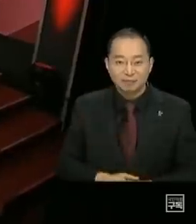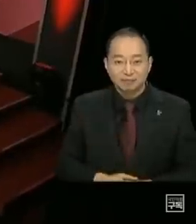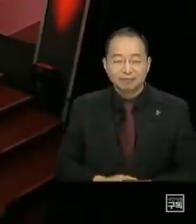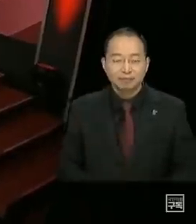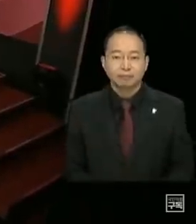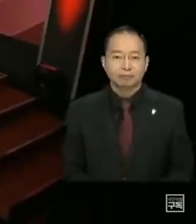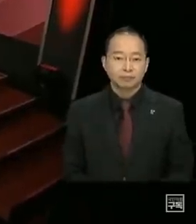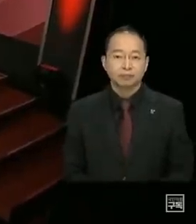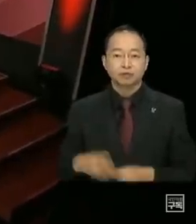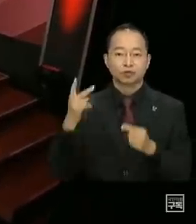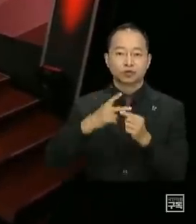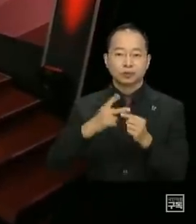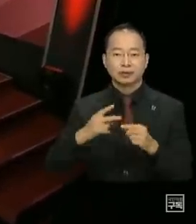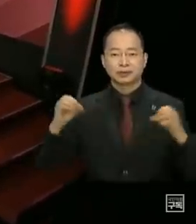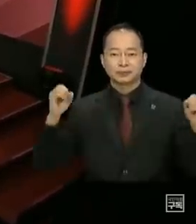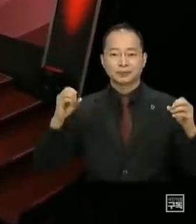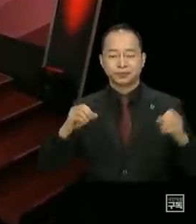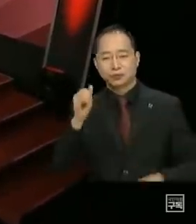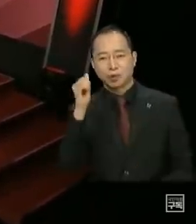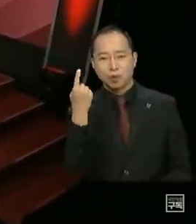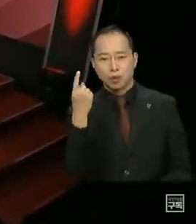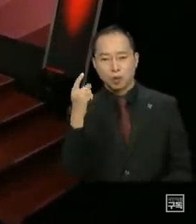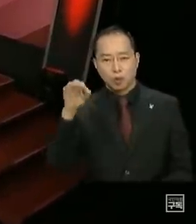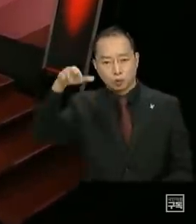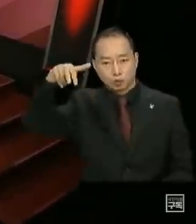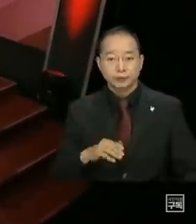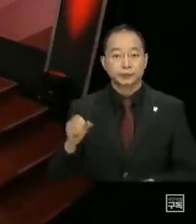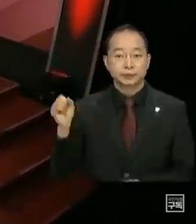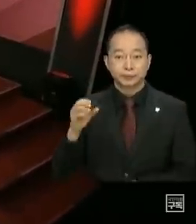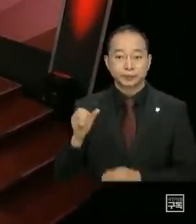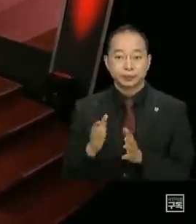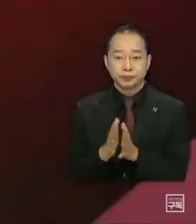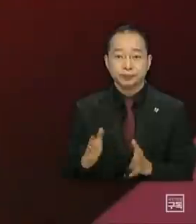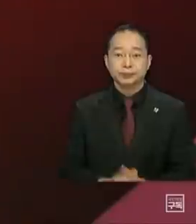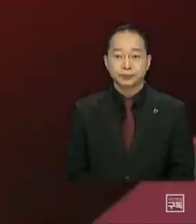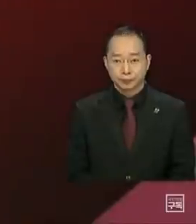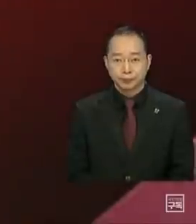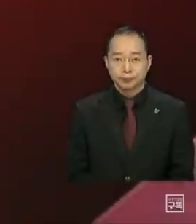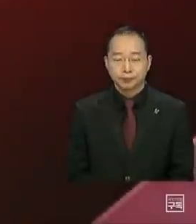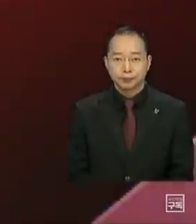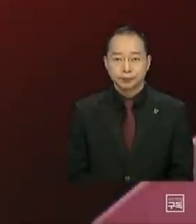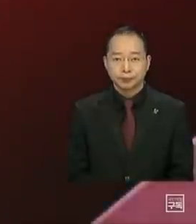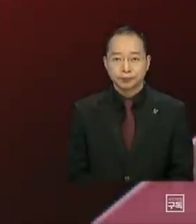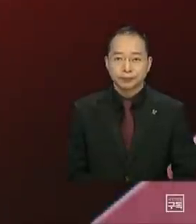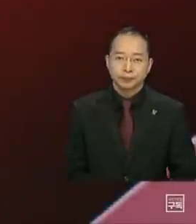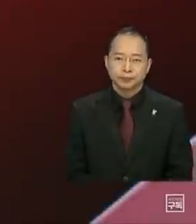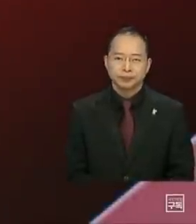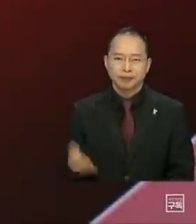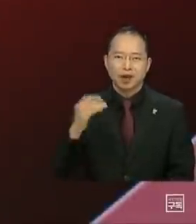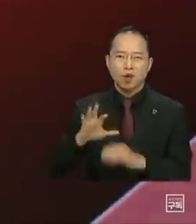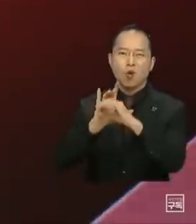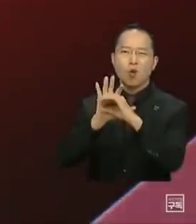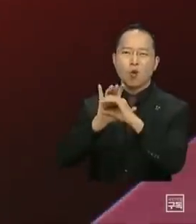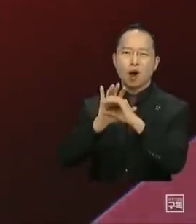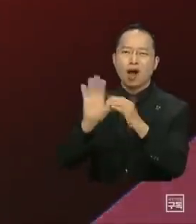그러면 2라운드 토론 홍준표 후보부터 시작하겠습니다. 네. 우선 코로나